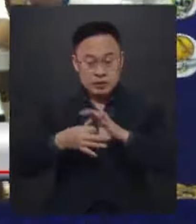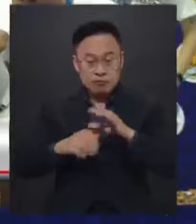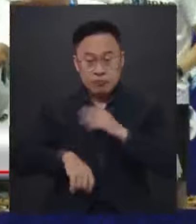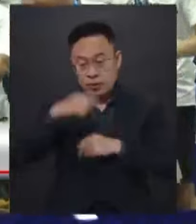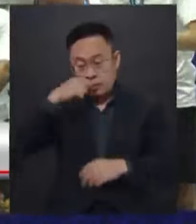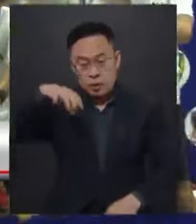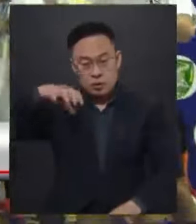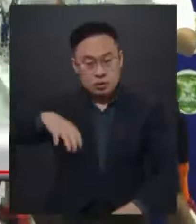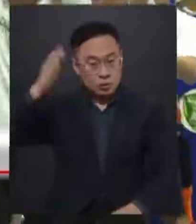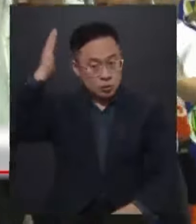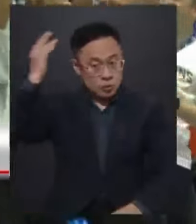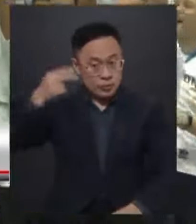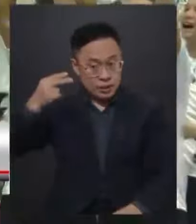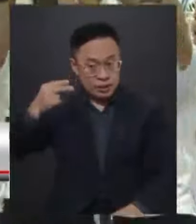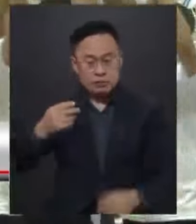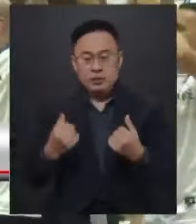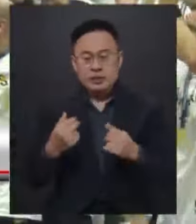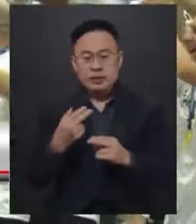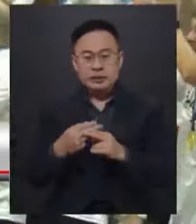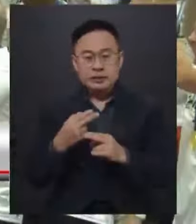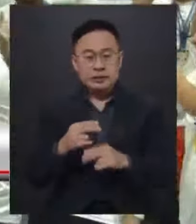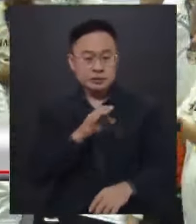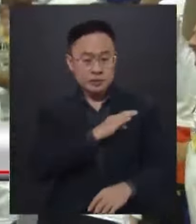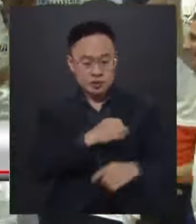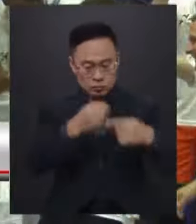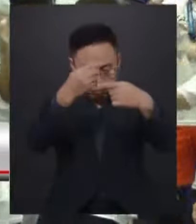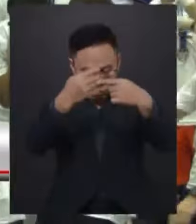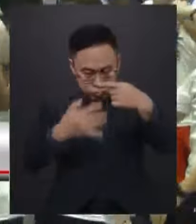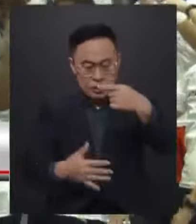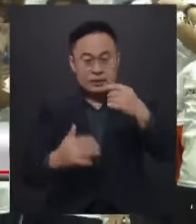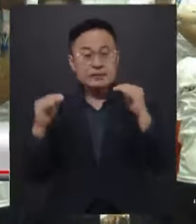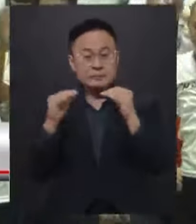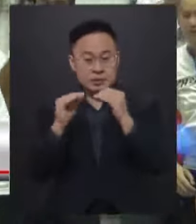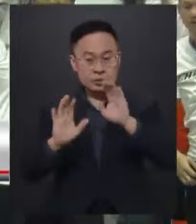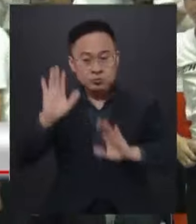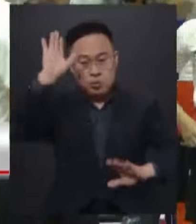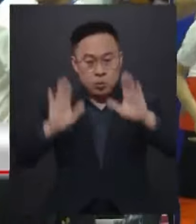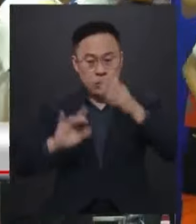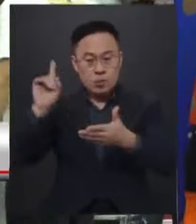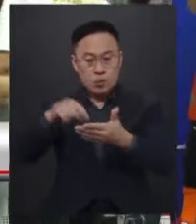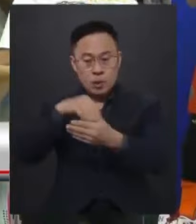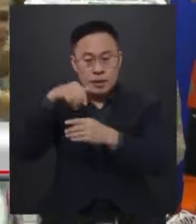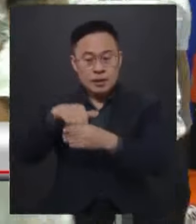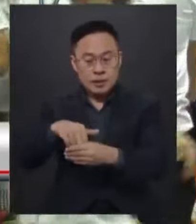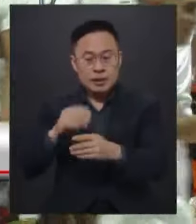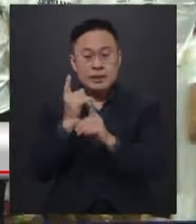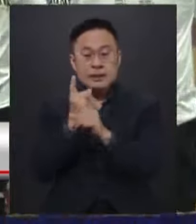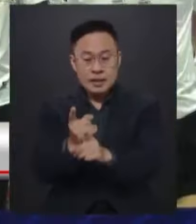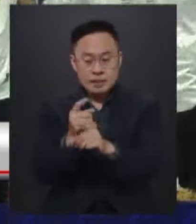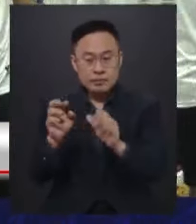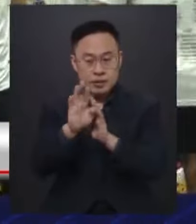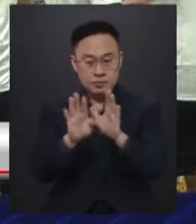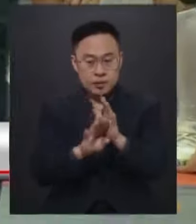าสุดค่ะได้มีการประกาศรายชื่อสมาชิกที่มีสิทธิ์ออกเสียงตามที่ทางการกีฬาแห่งประเทศไทยได้กำหนด